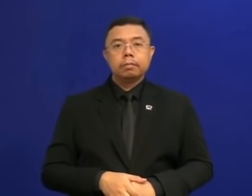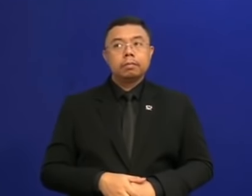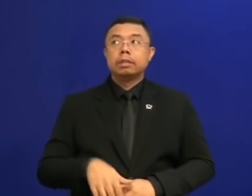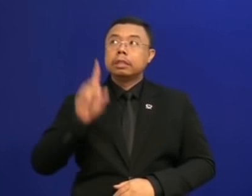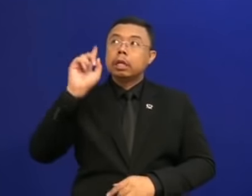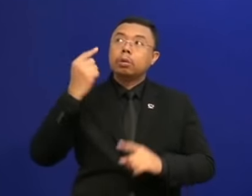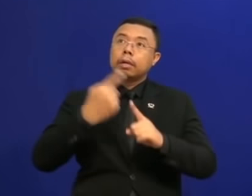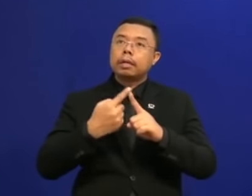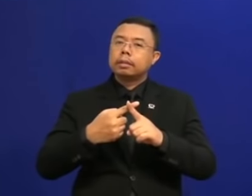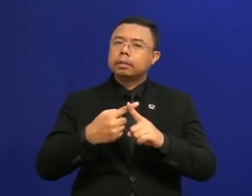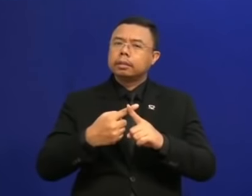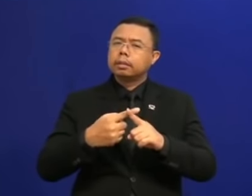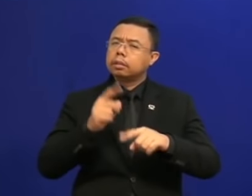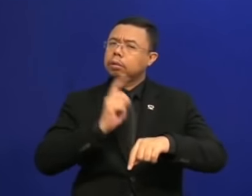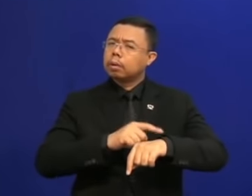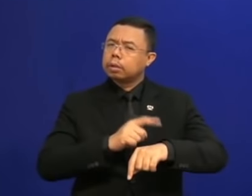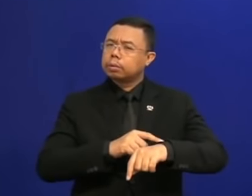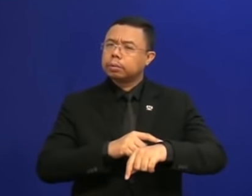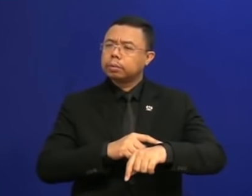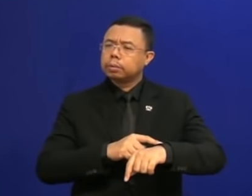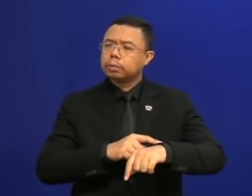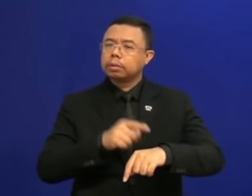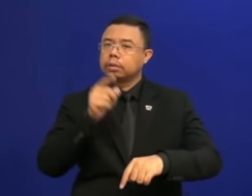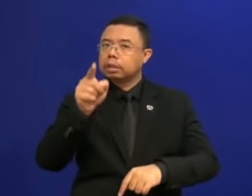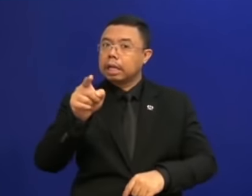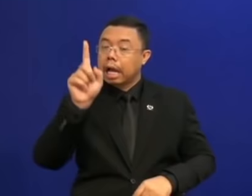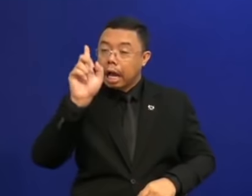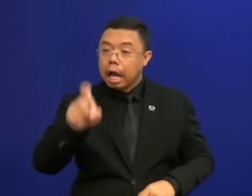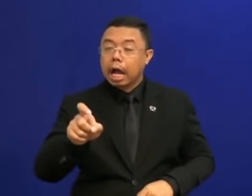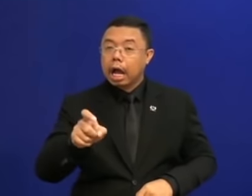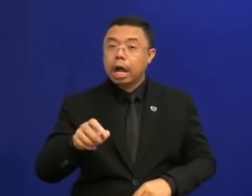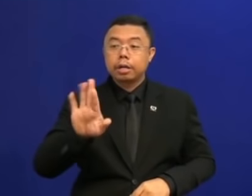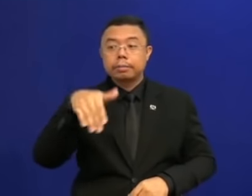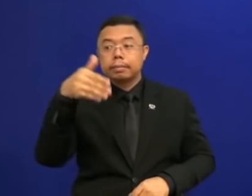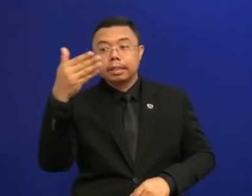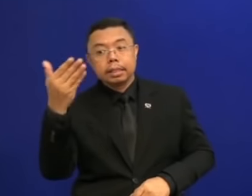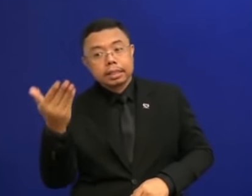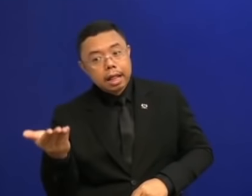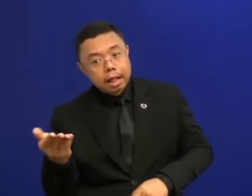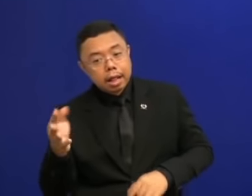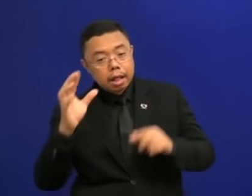Satu kali ketika dia harus menutup mata,